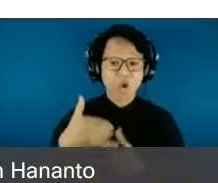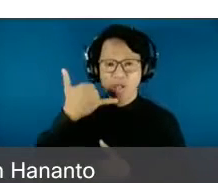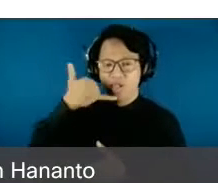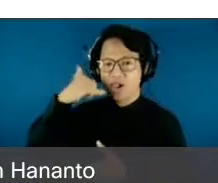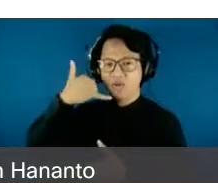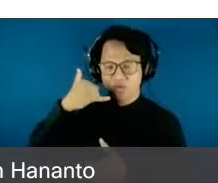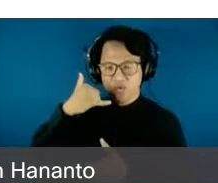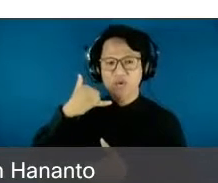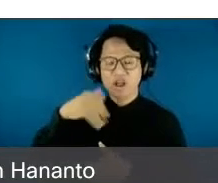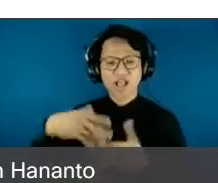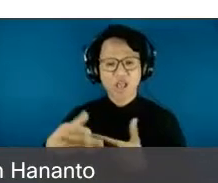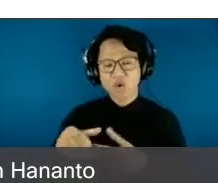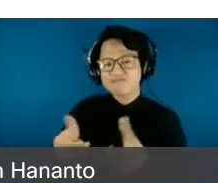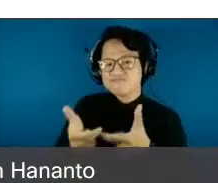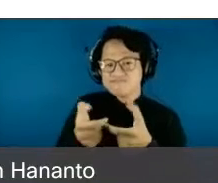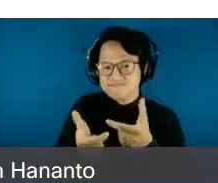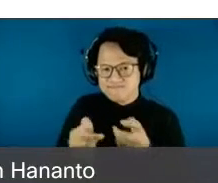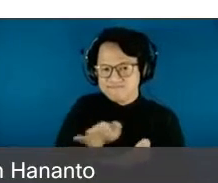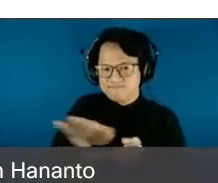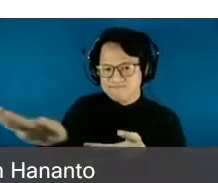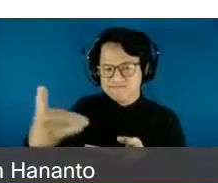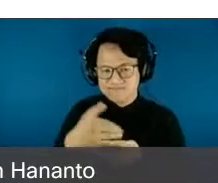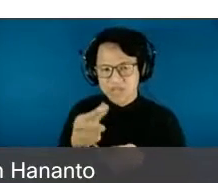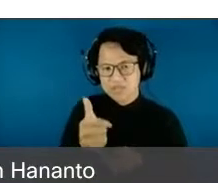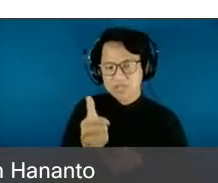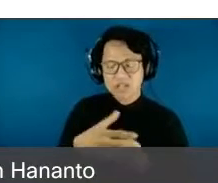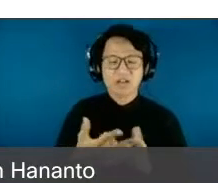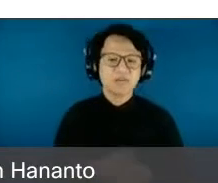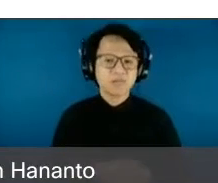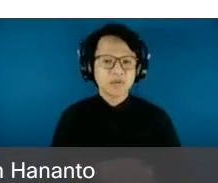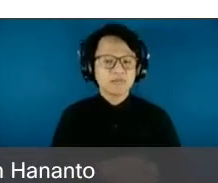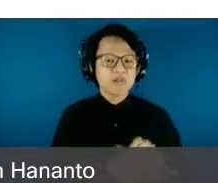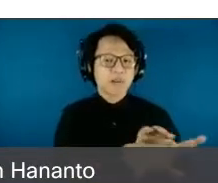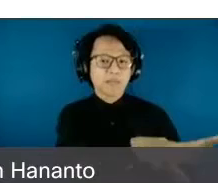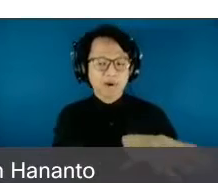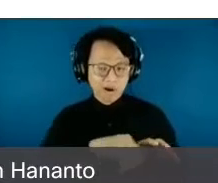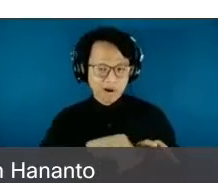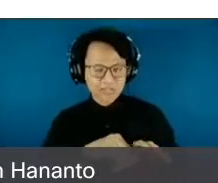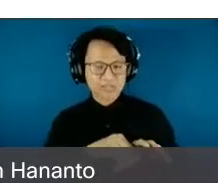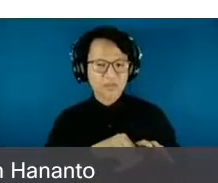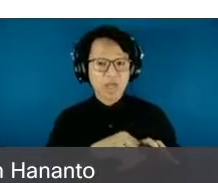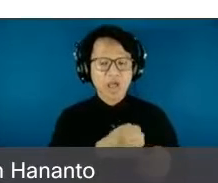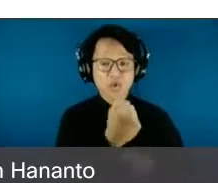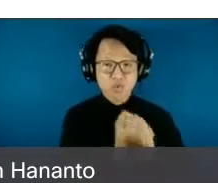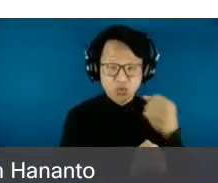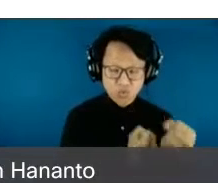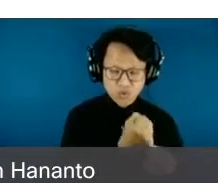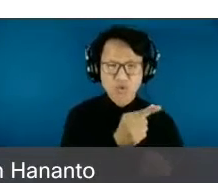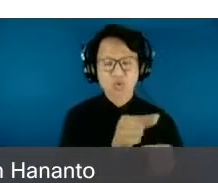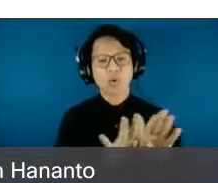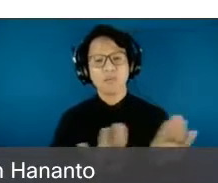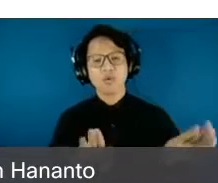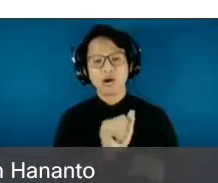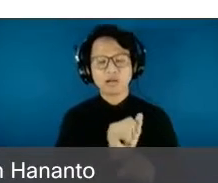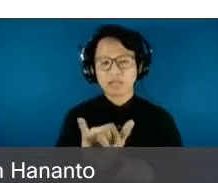dan pesan. Terus kami juga melibatkan sektor industri untuk penempatan kerja, seperti PT Alfamart